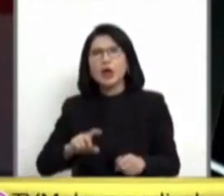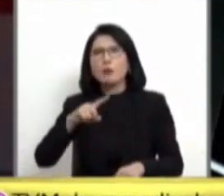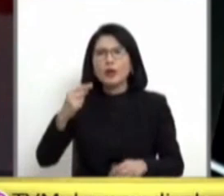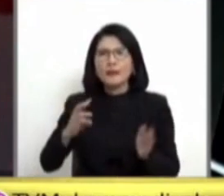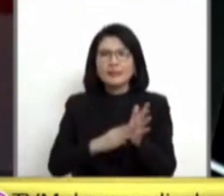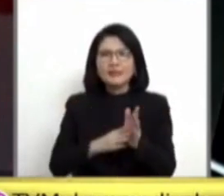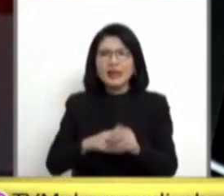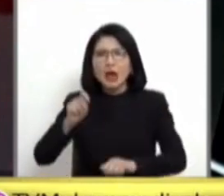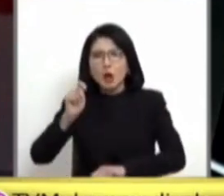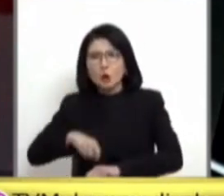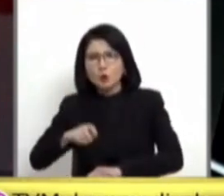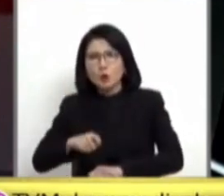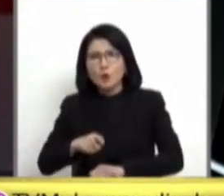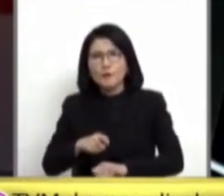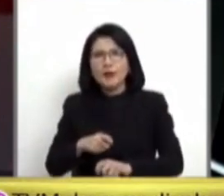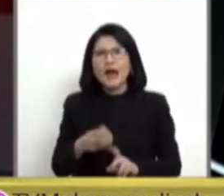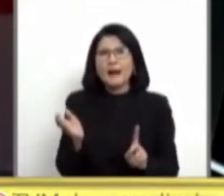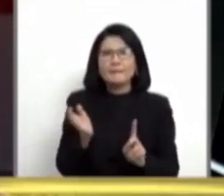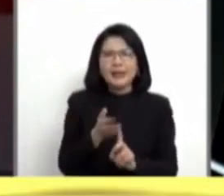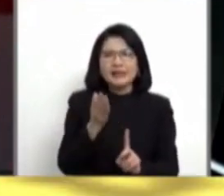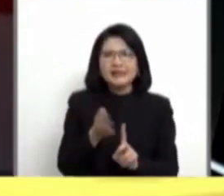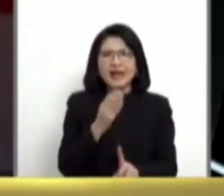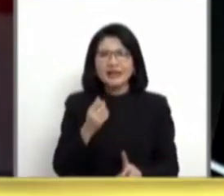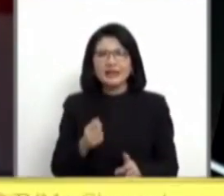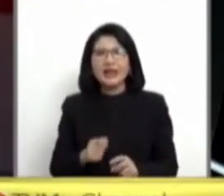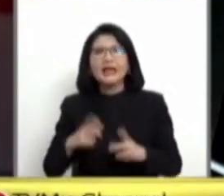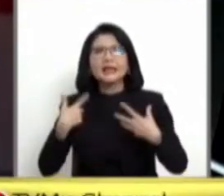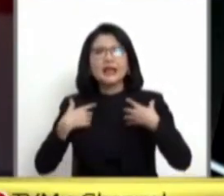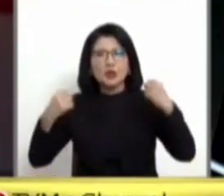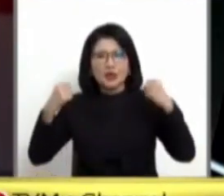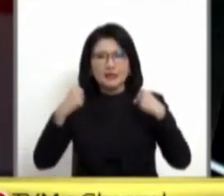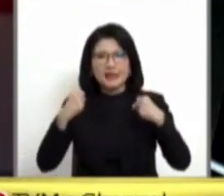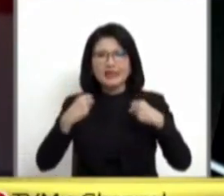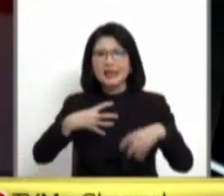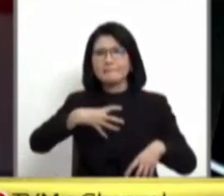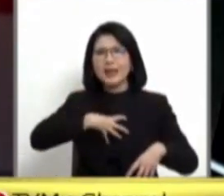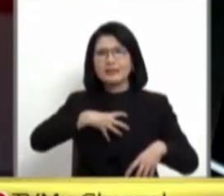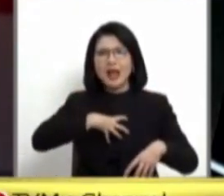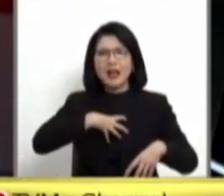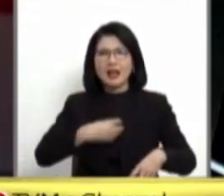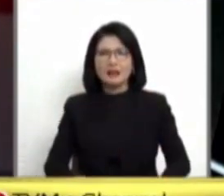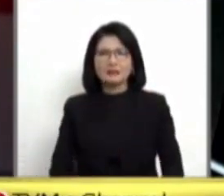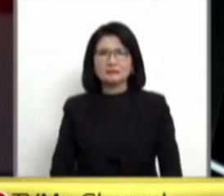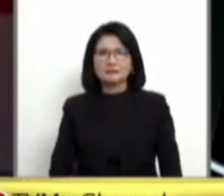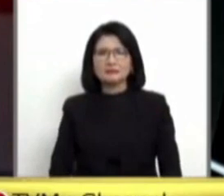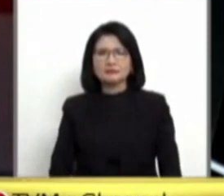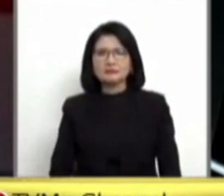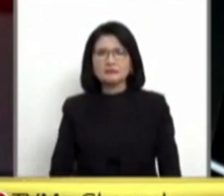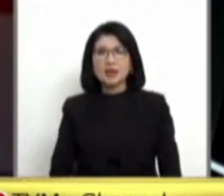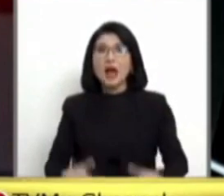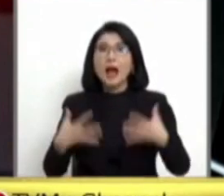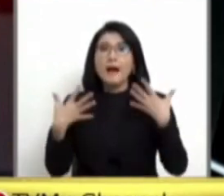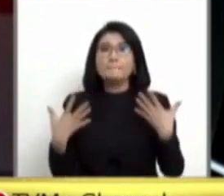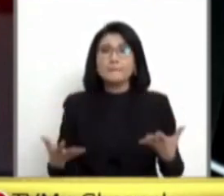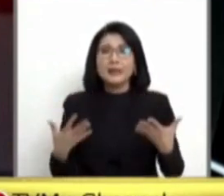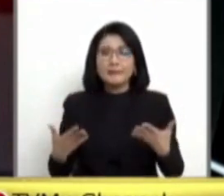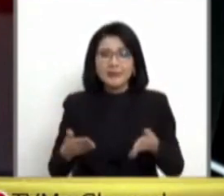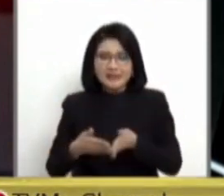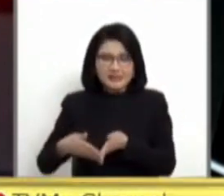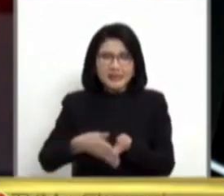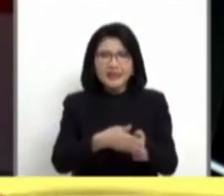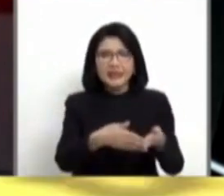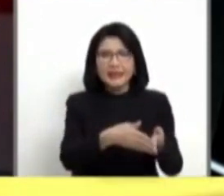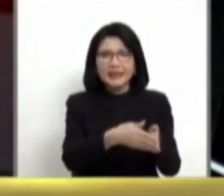hukum pelecehan hingga kesehatan mental pertanyaannya Bagaimana strategi